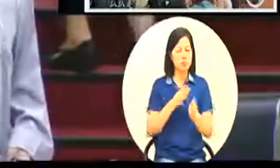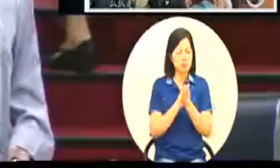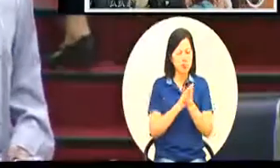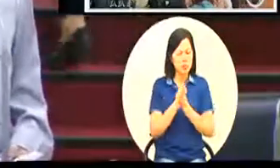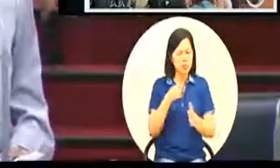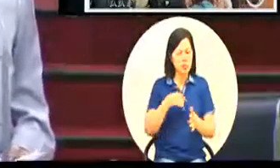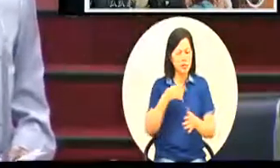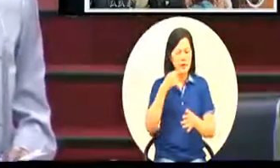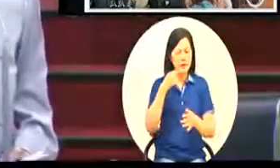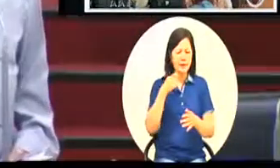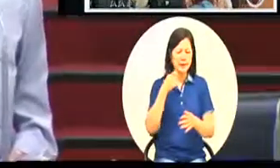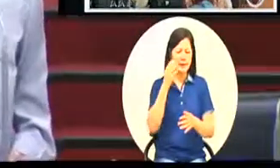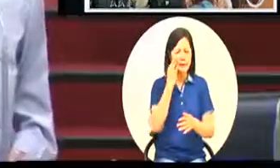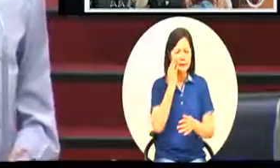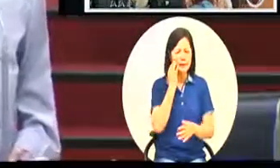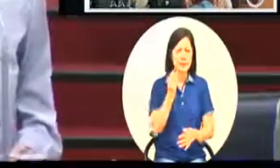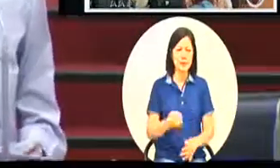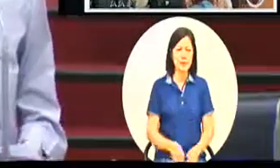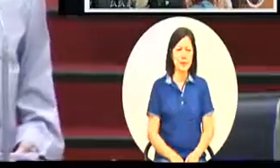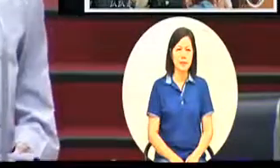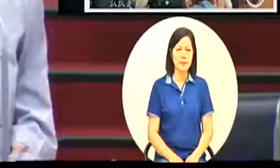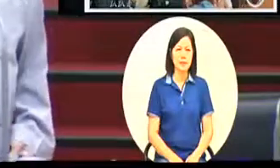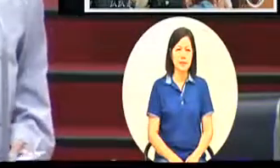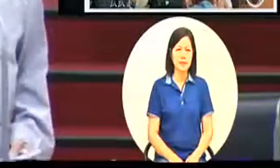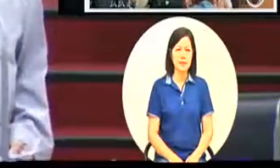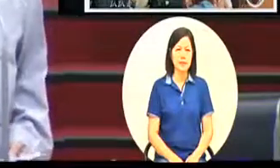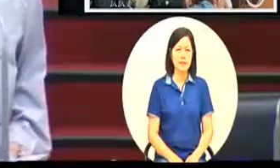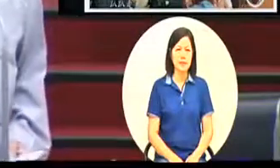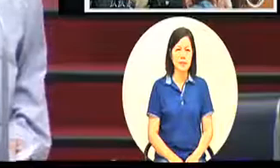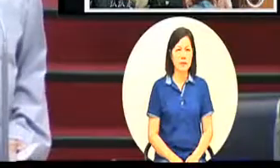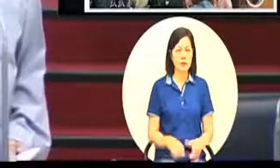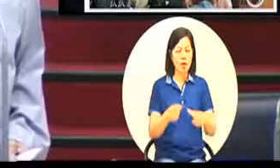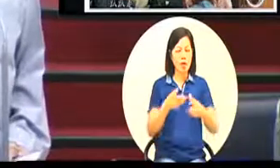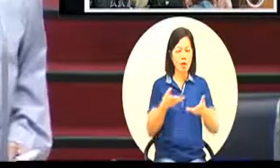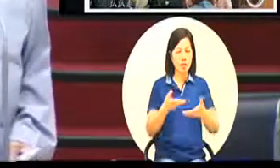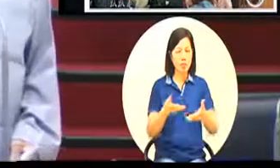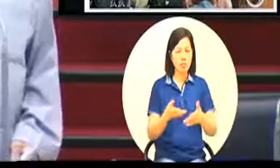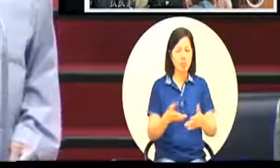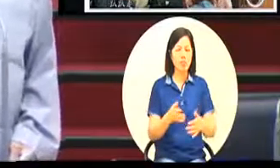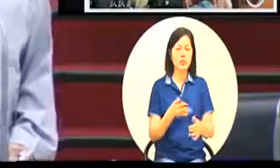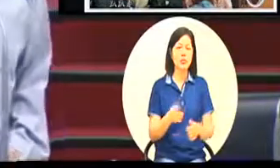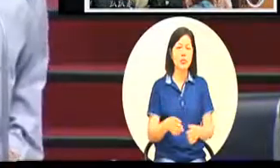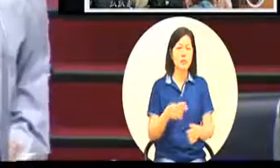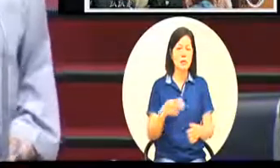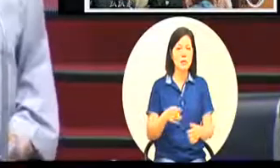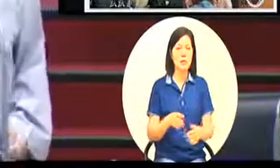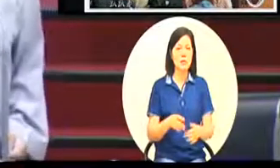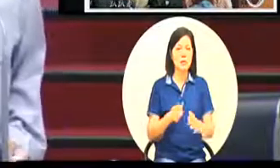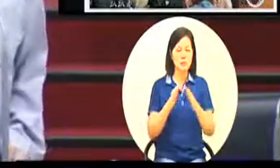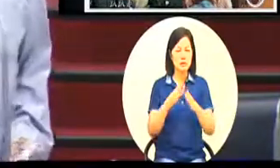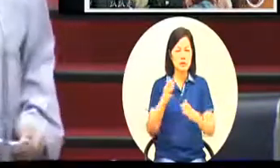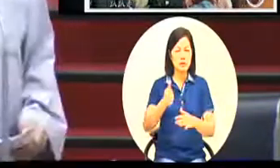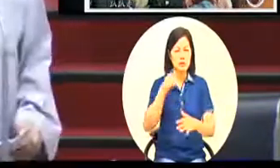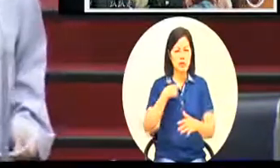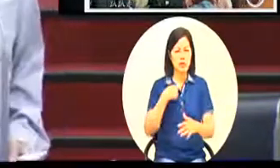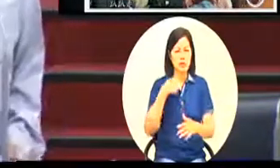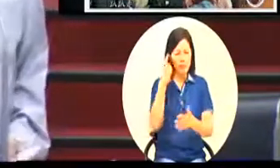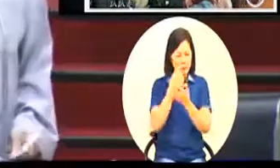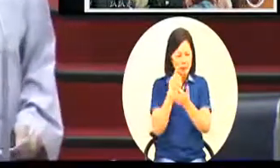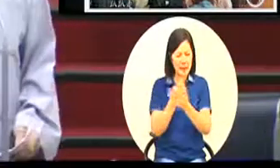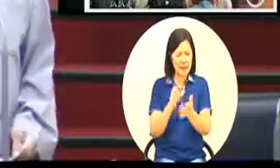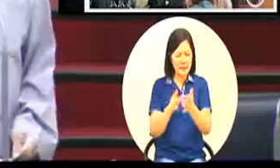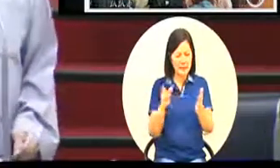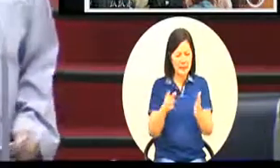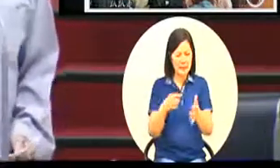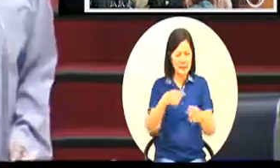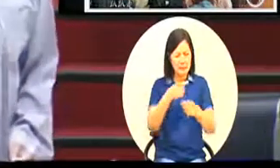歹势，当公职啊，拢当议员，你拢做市长，啊，我逐工在这，逐期在讲这，逐年